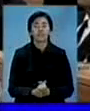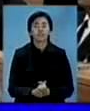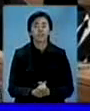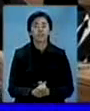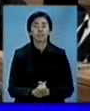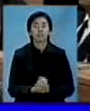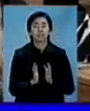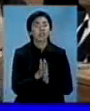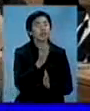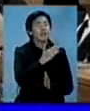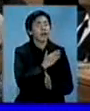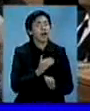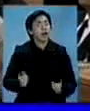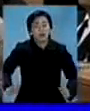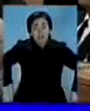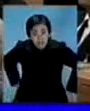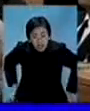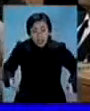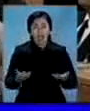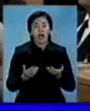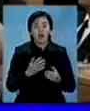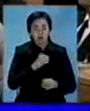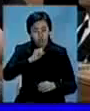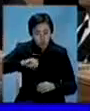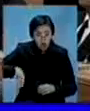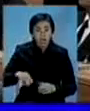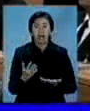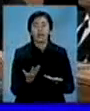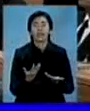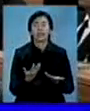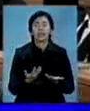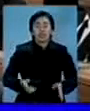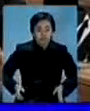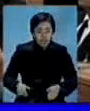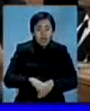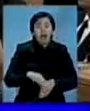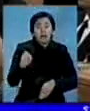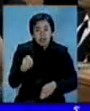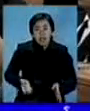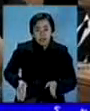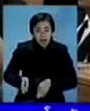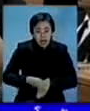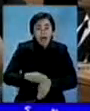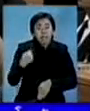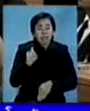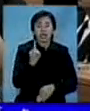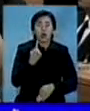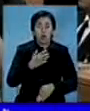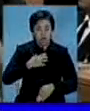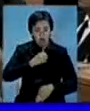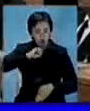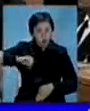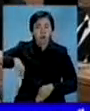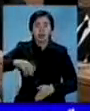จับพระมัดจับพระถอดจีวรสบงเหลือแต่ไอ้ผ้านุ่งอาบผืนเดียวอย่างเงี้ยใช้ไม่